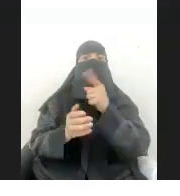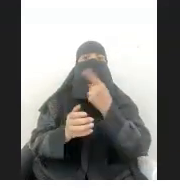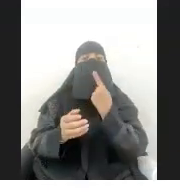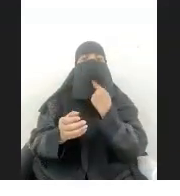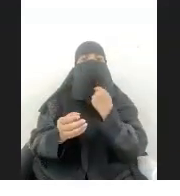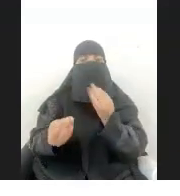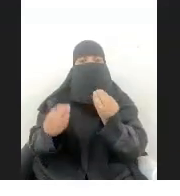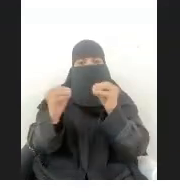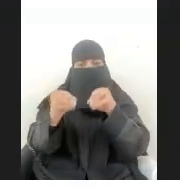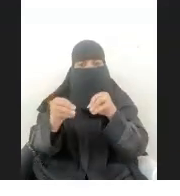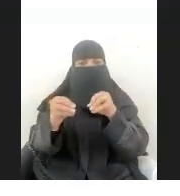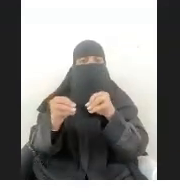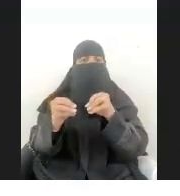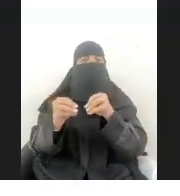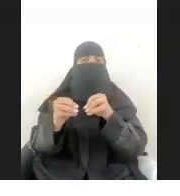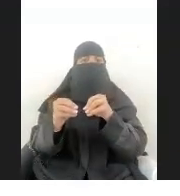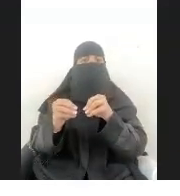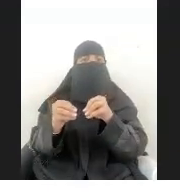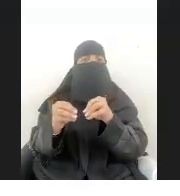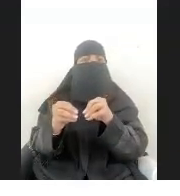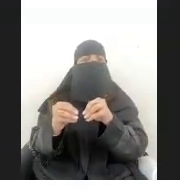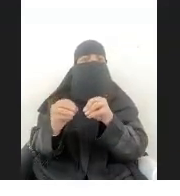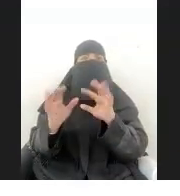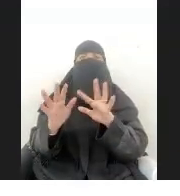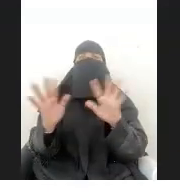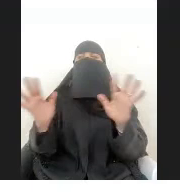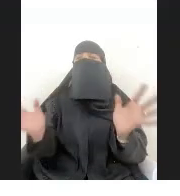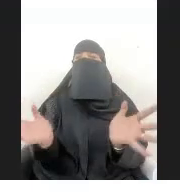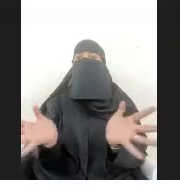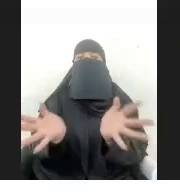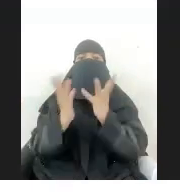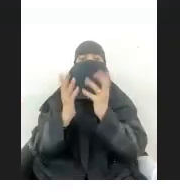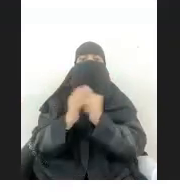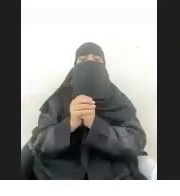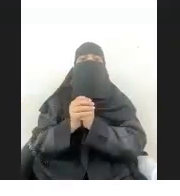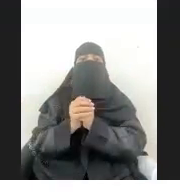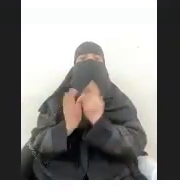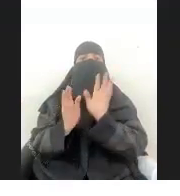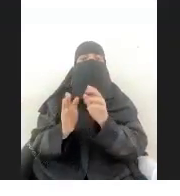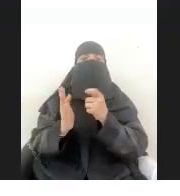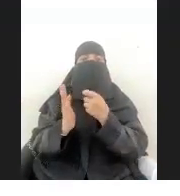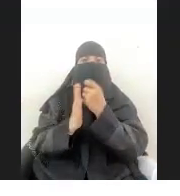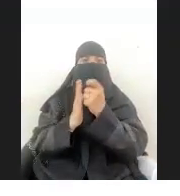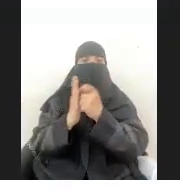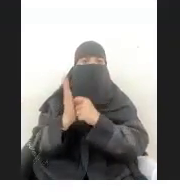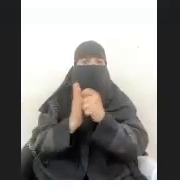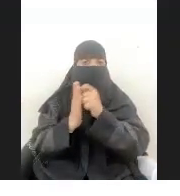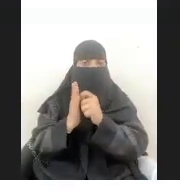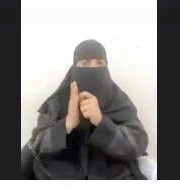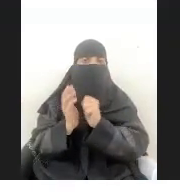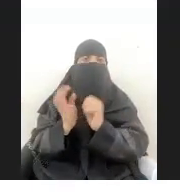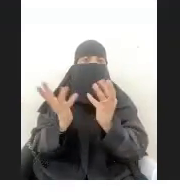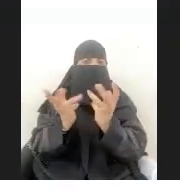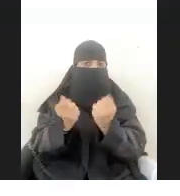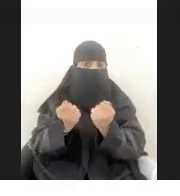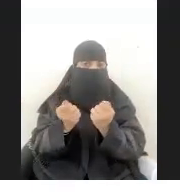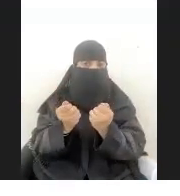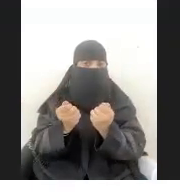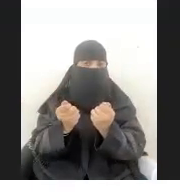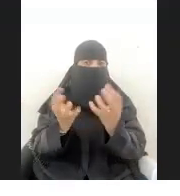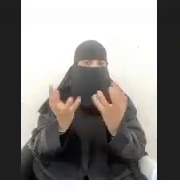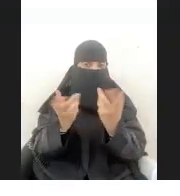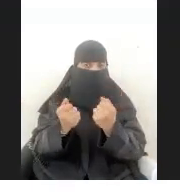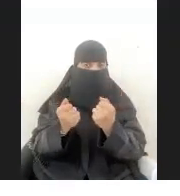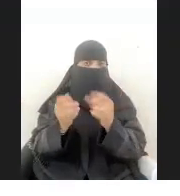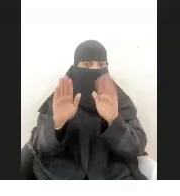متزامنة يا جماعة، أي شيء عليه علامات الطلاب هياخدوه في عين الاعتبار، أي شيء ما عليه علامات الطلاب